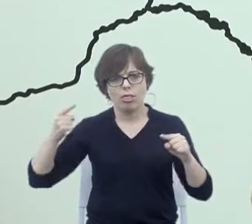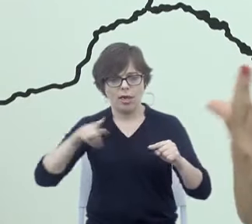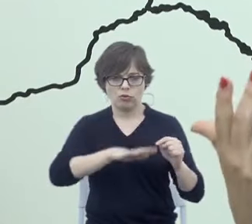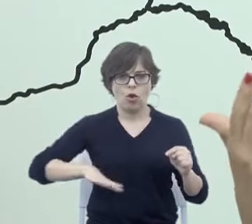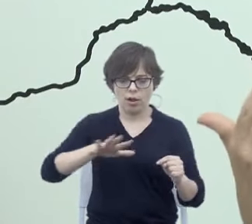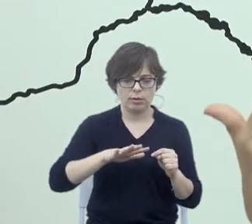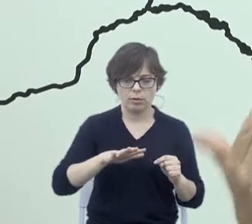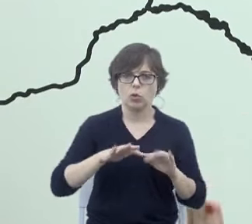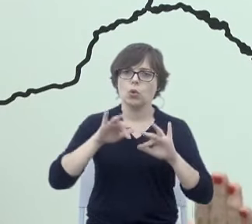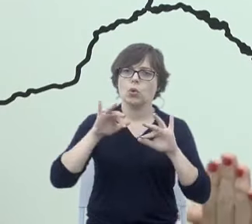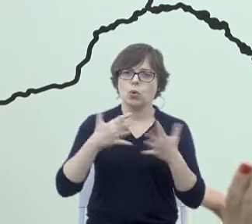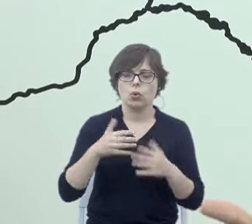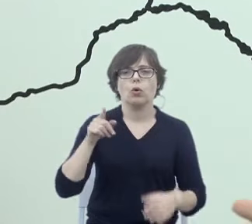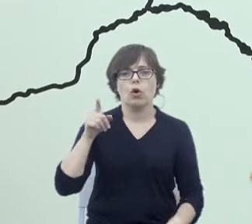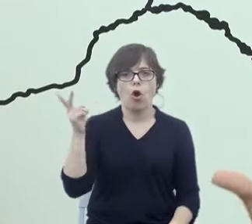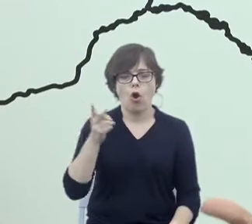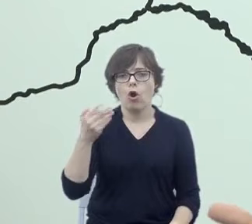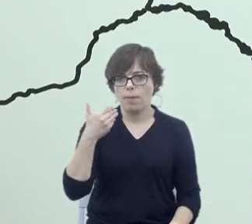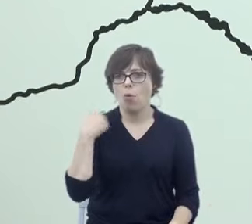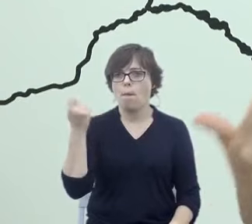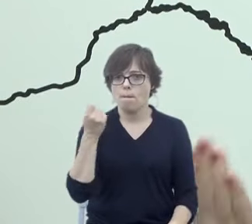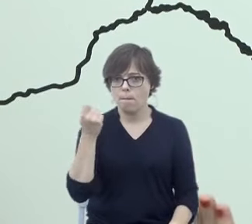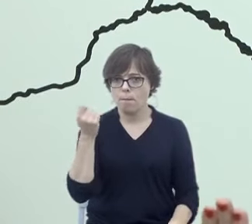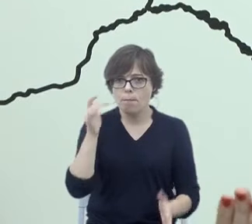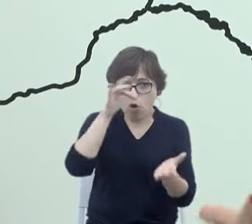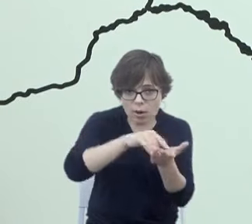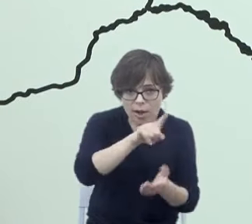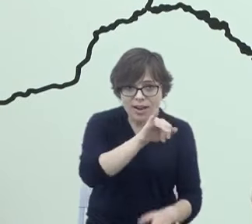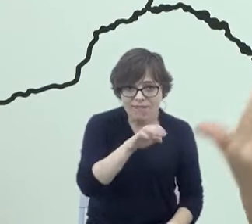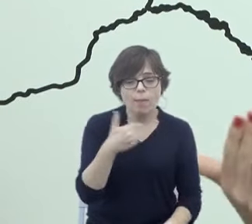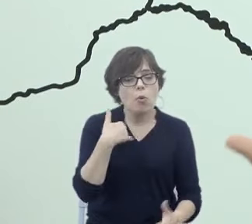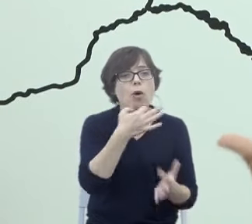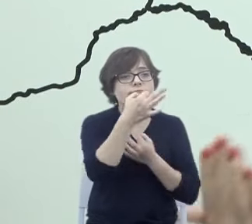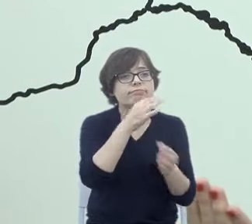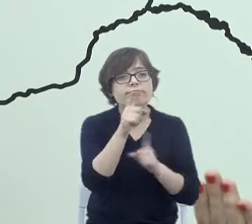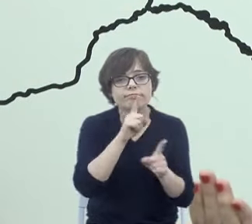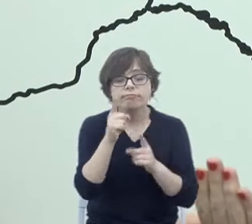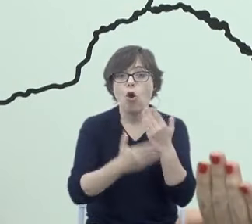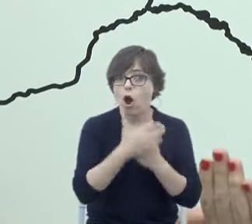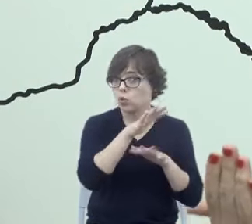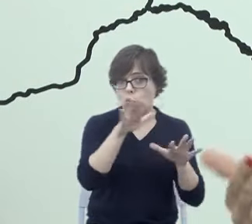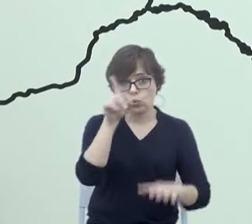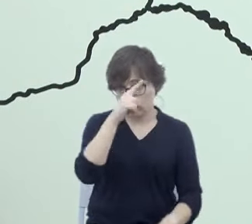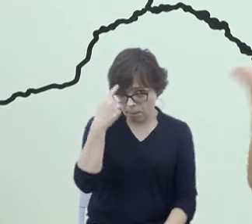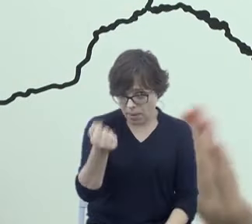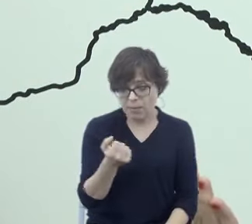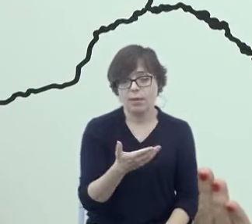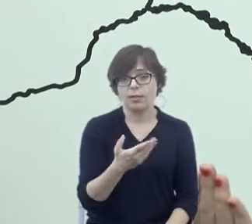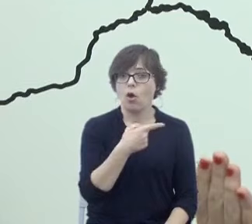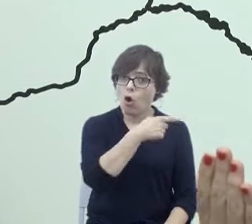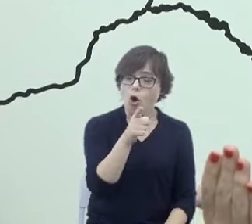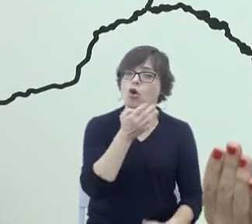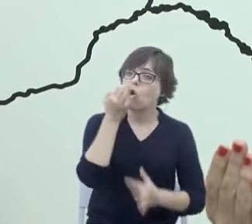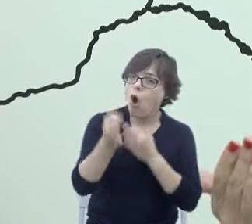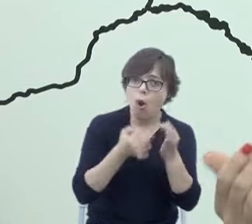znaczy, ponieważ pojechali też w miejscowości, zaczęli zadawać pytania, okazuje się, że wiele ludzi pamięta, tak, opowiadają